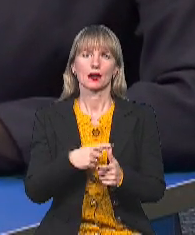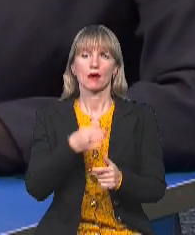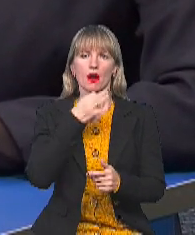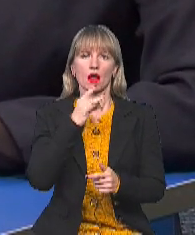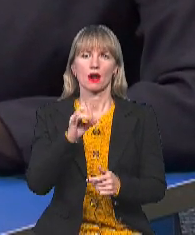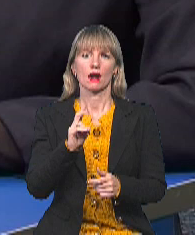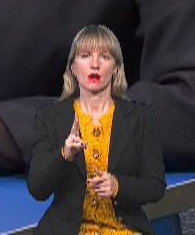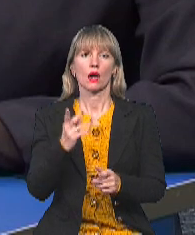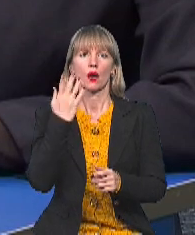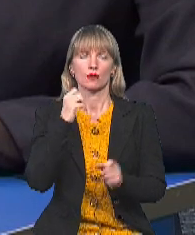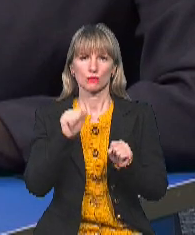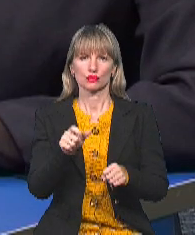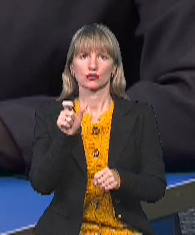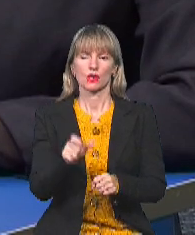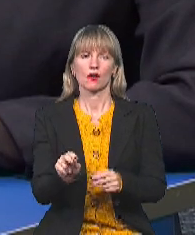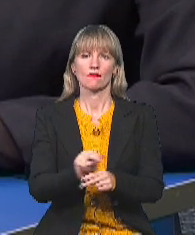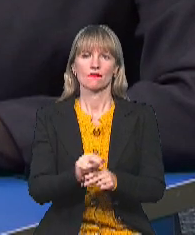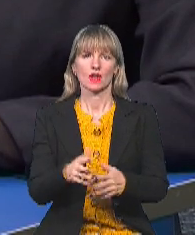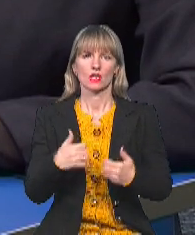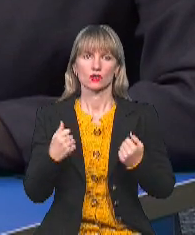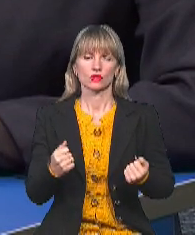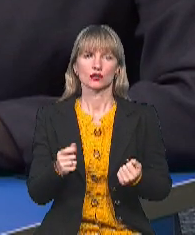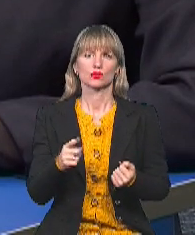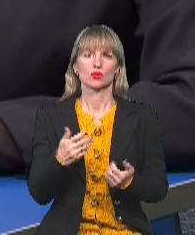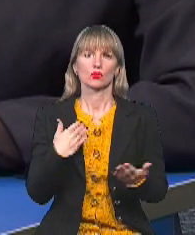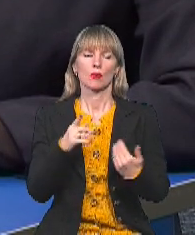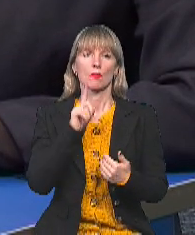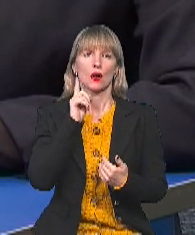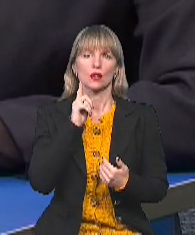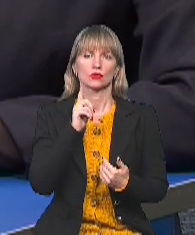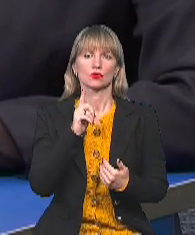можно человека вылечить, излечить от этой болезни. Что касается молочной